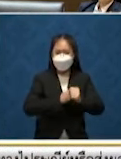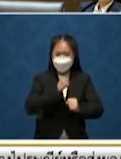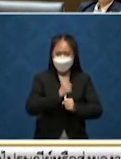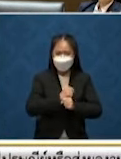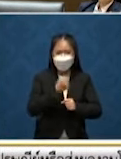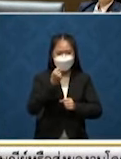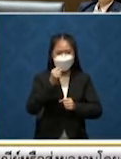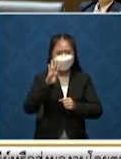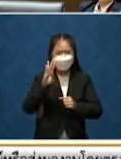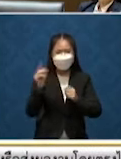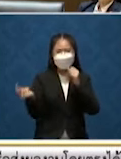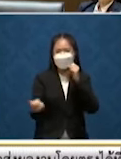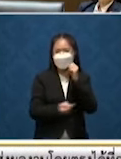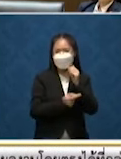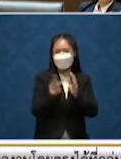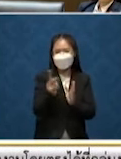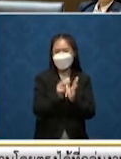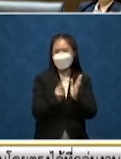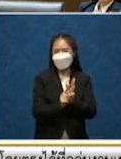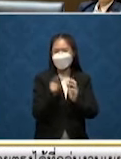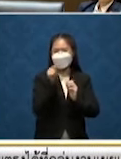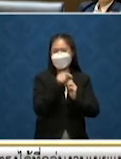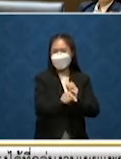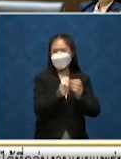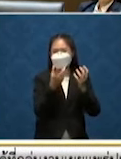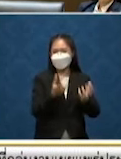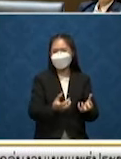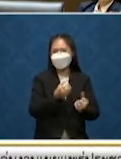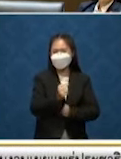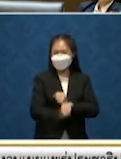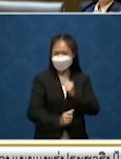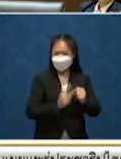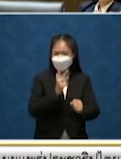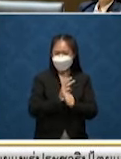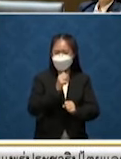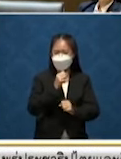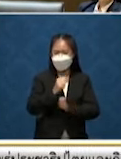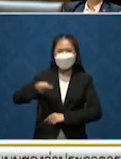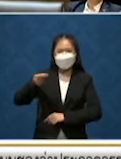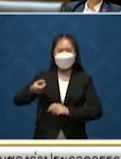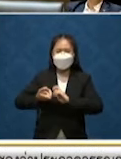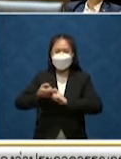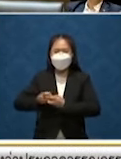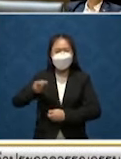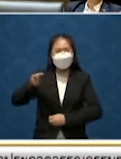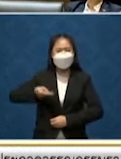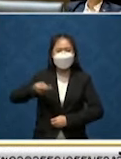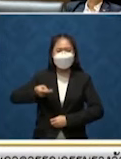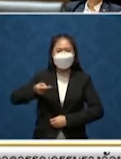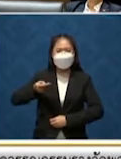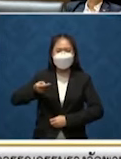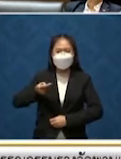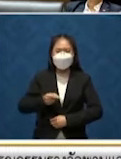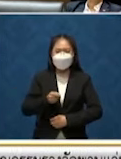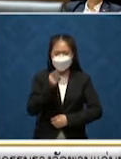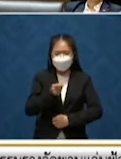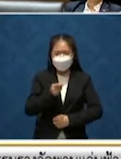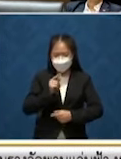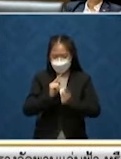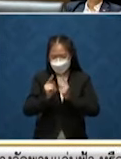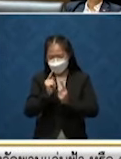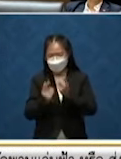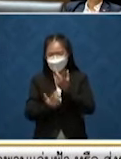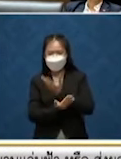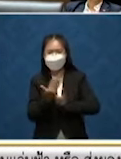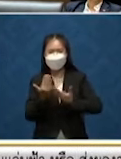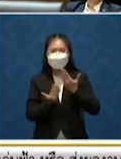ร้องแบบนี้นะครับกระบวนการนี้ทำผิดกฎหมายอย่าว่าแต่เด็ก 14เลยนะฮะเด็ก 15 16 17นะ